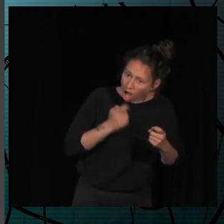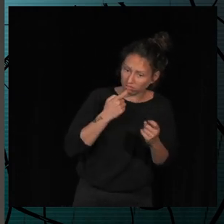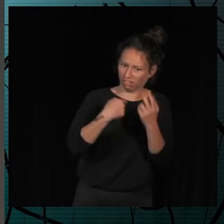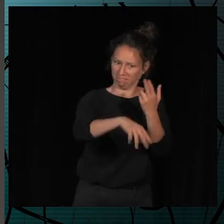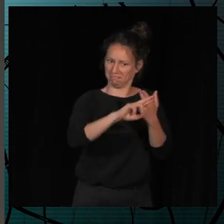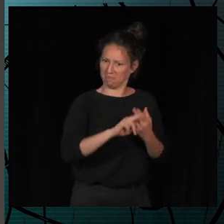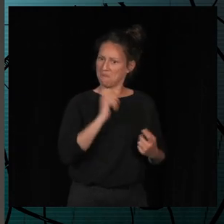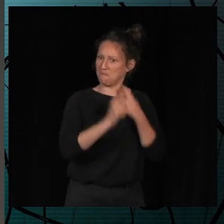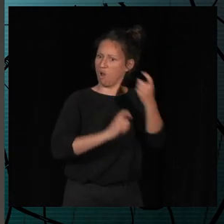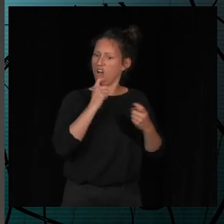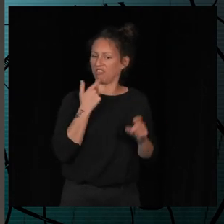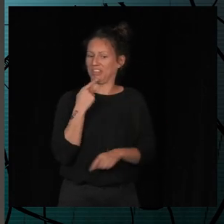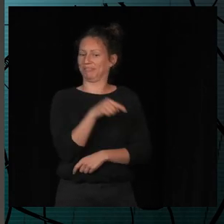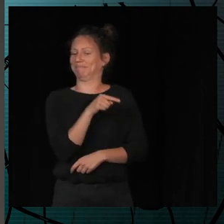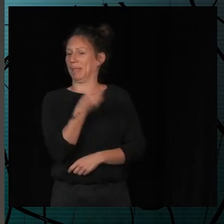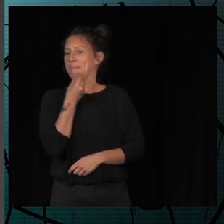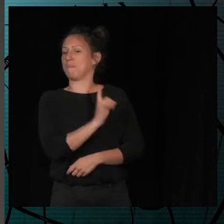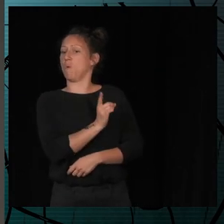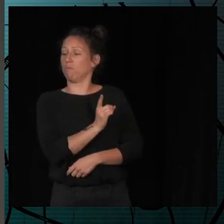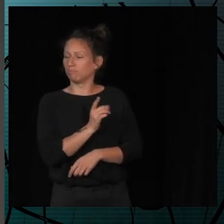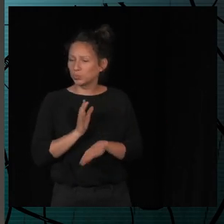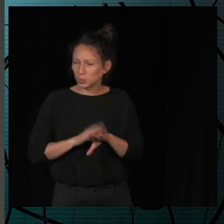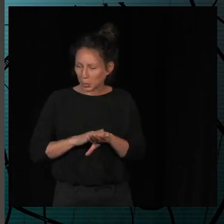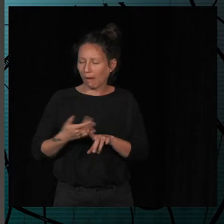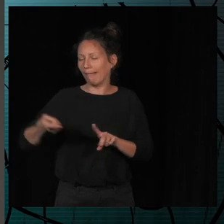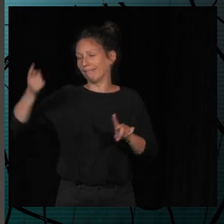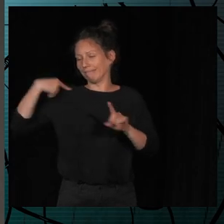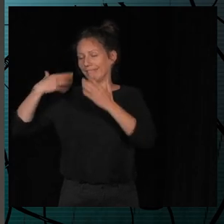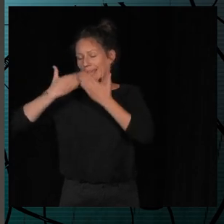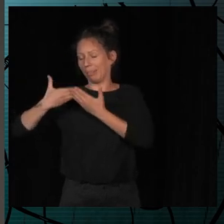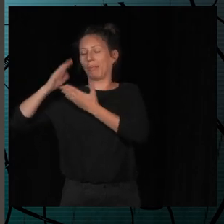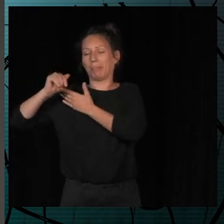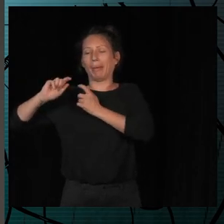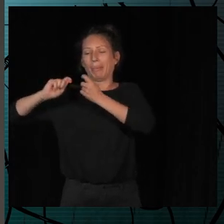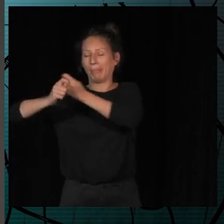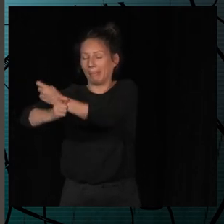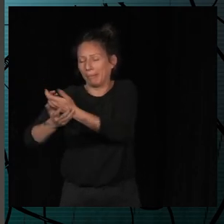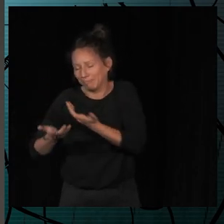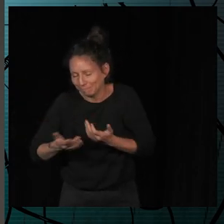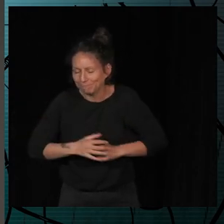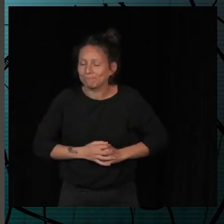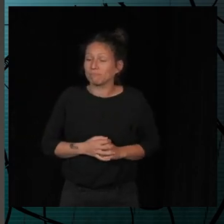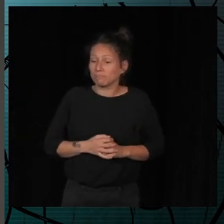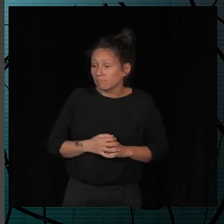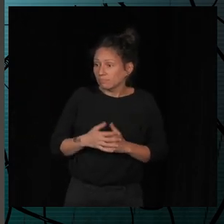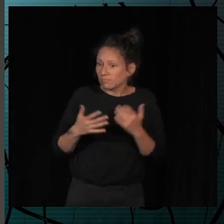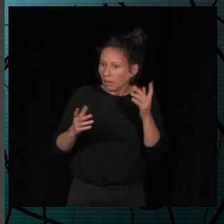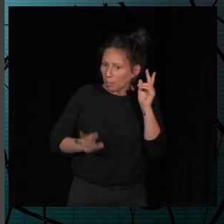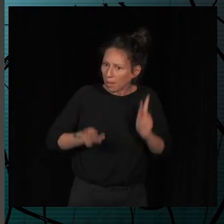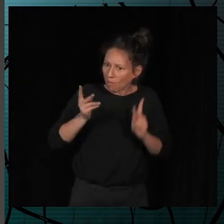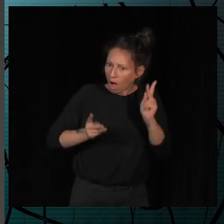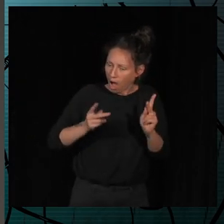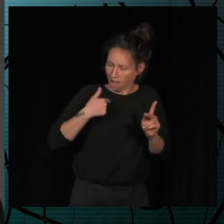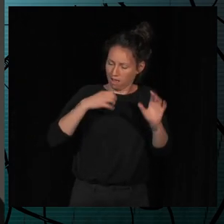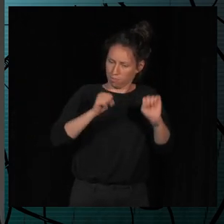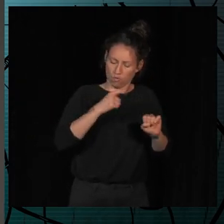était c'était bourré de BIA cognitif al premier biais cognitif c'est que euh on peut penser une chose et en faire une autre c'est pas